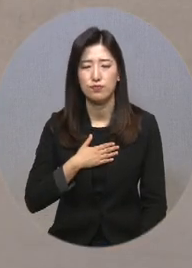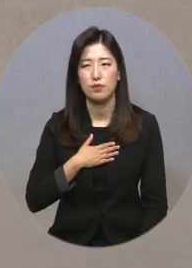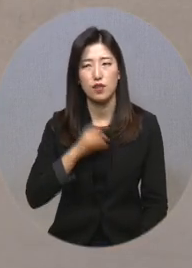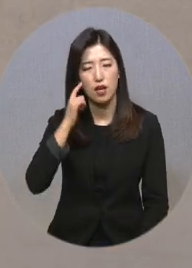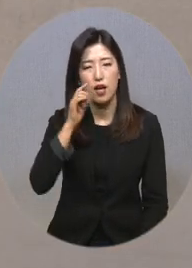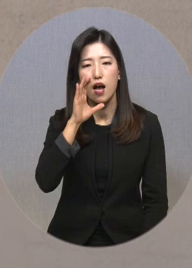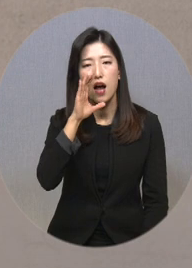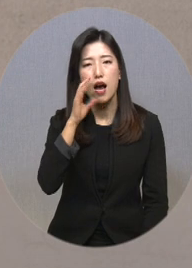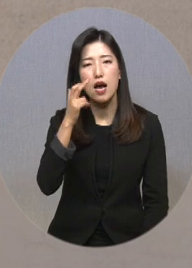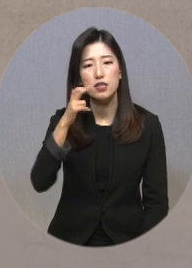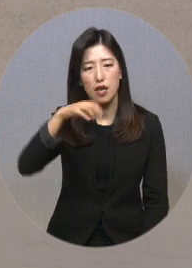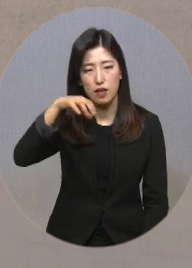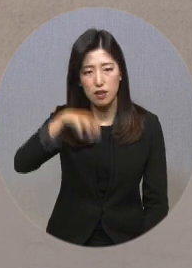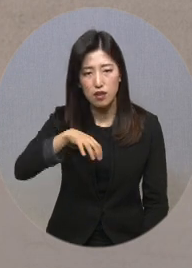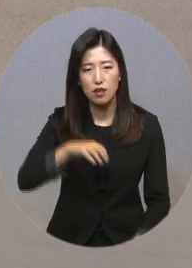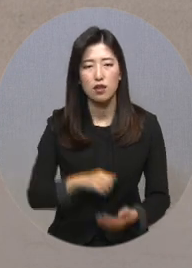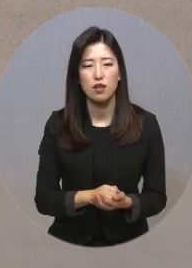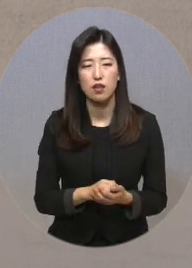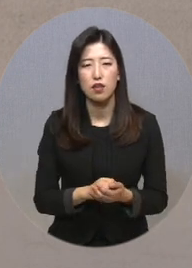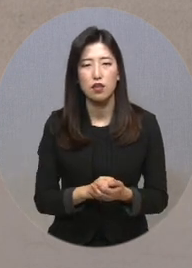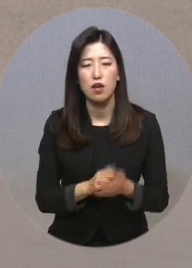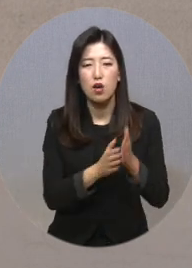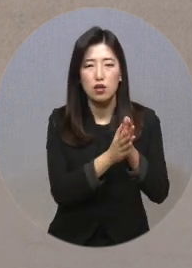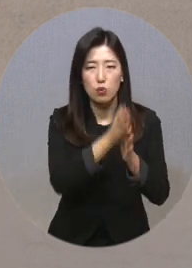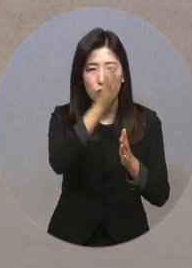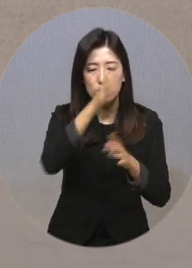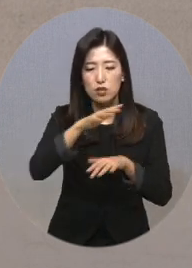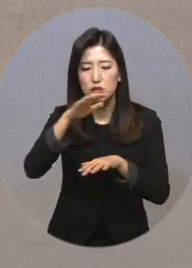아직까지는 도농복합지역이기 때문에